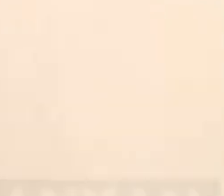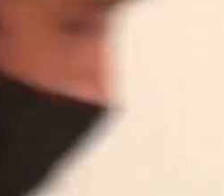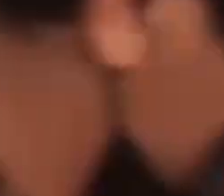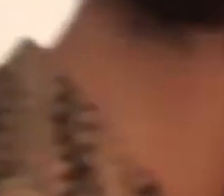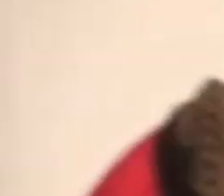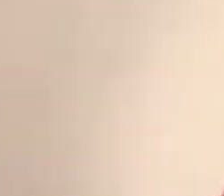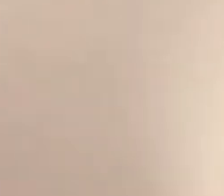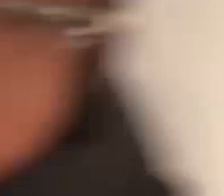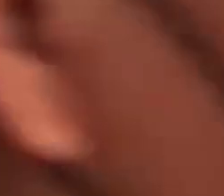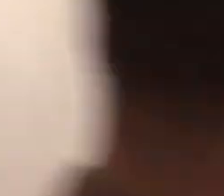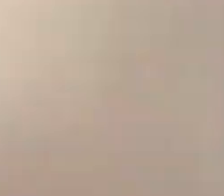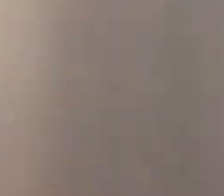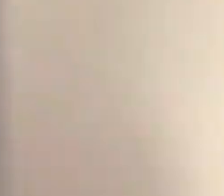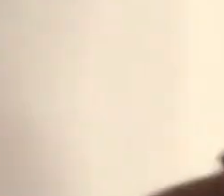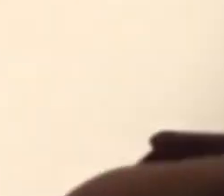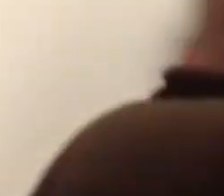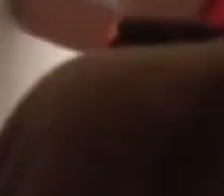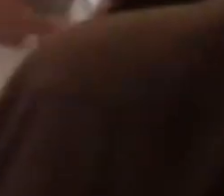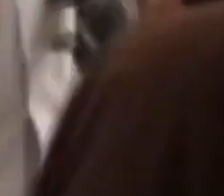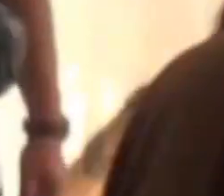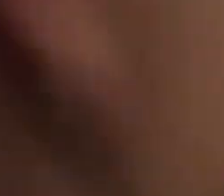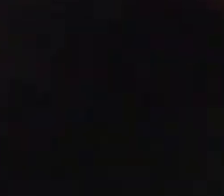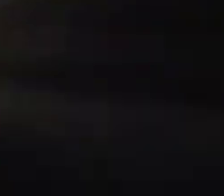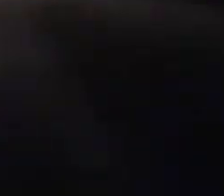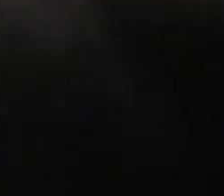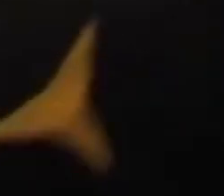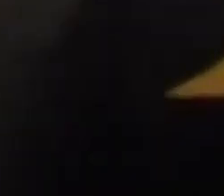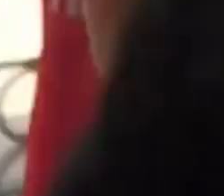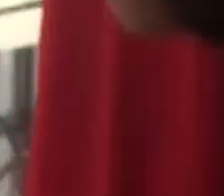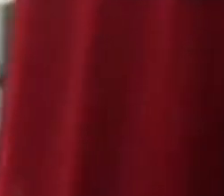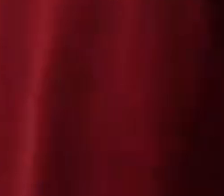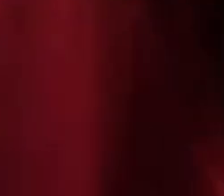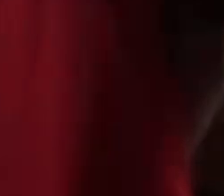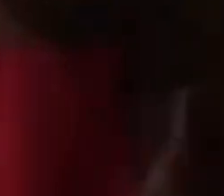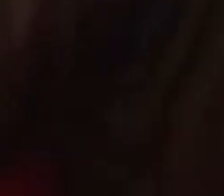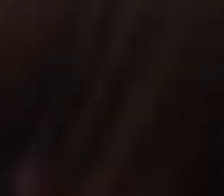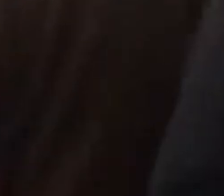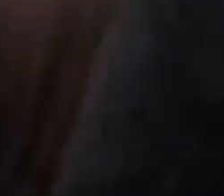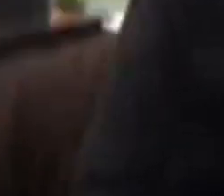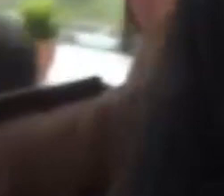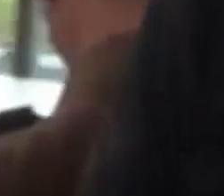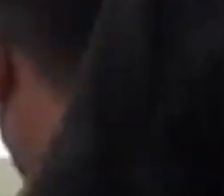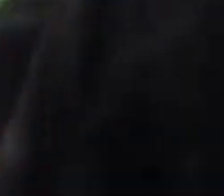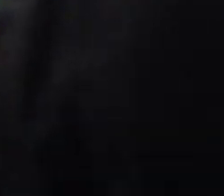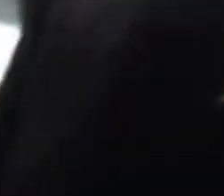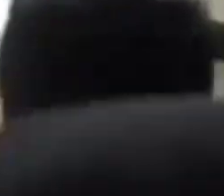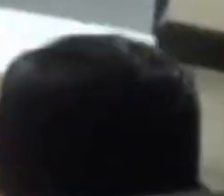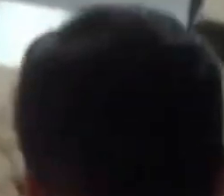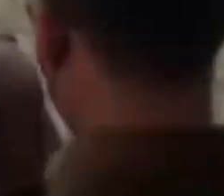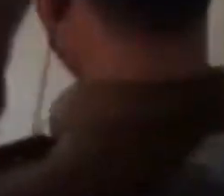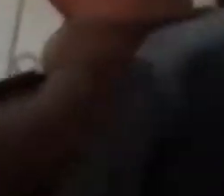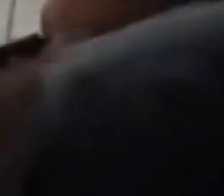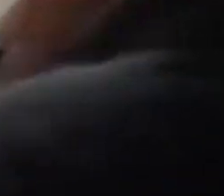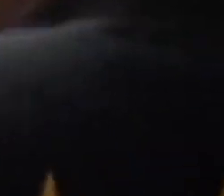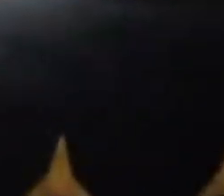terbukti memotong uang bansos PKH milik 700 warga Kecamatan Tiga Raksa, Kabupaten Tangerang. Tak